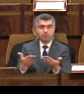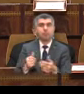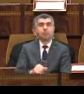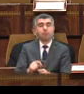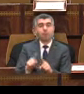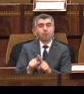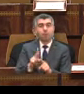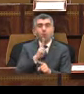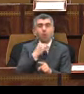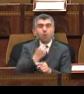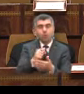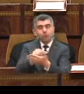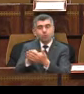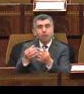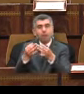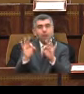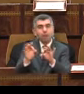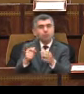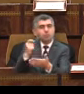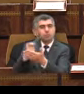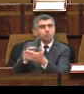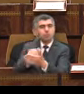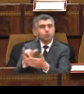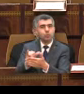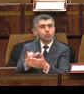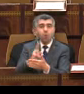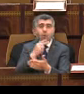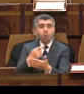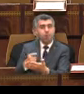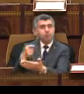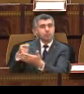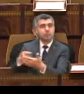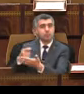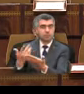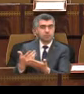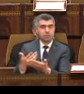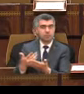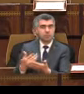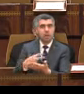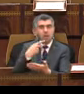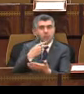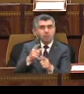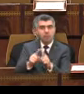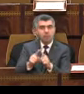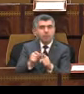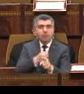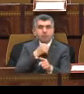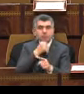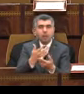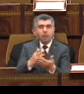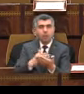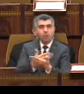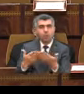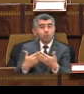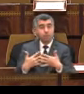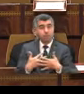كيتعطى بالمجان، شكون اللي كيأدي هذا الثمن هذه؟ ماشي هذه الحكومه اللي كتأدي هذا الثمن؟ الا كنتكلموا على النجاح مع المسنين، واش حنا ماشي